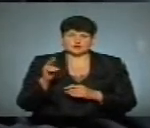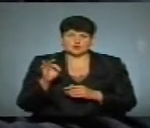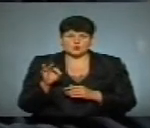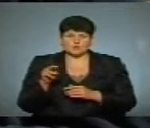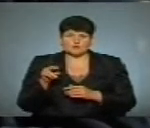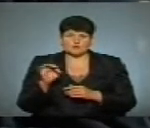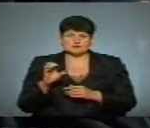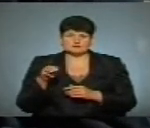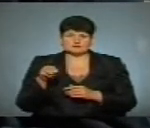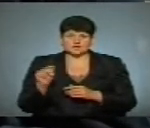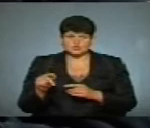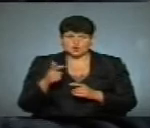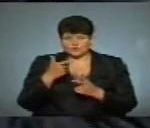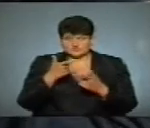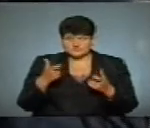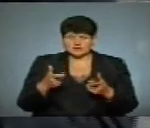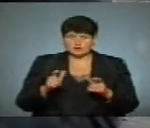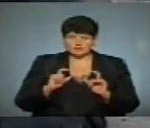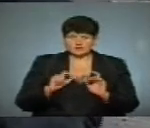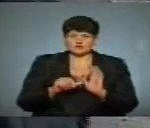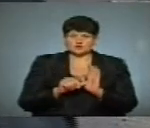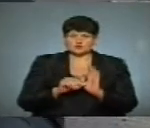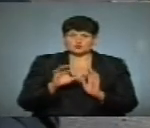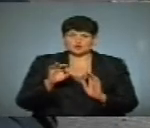Оце офіційне попередження від